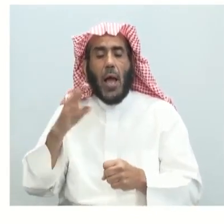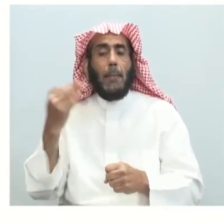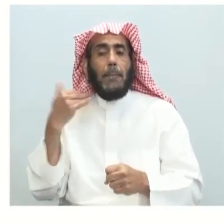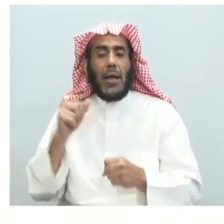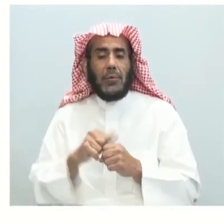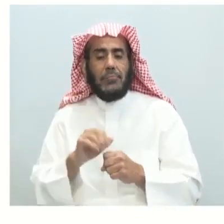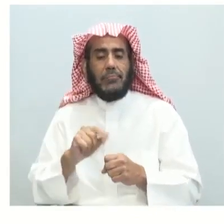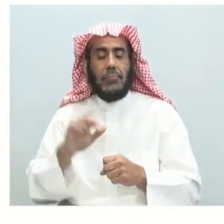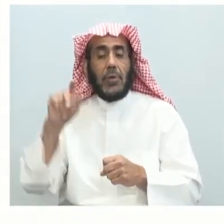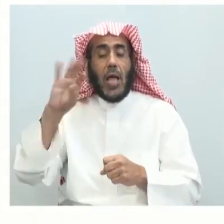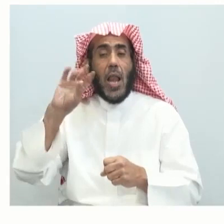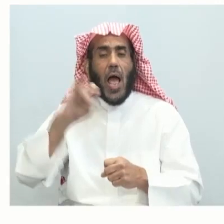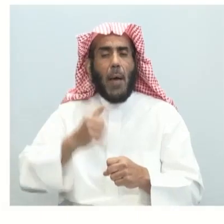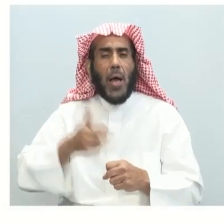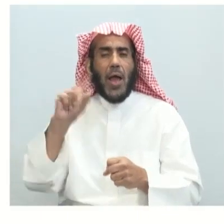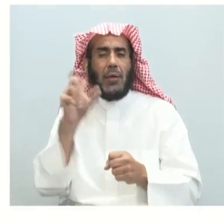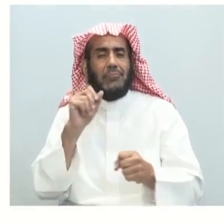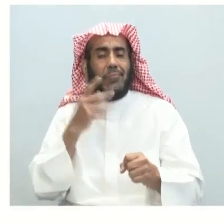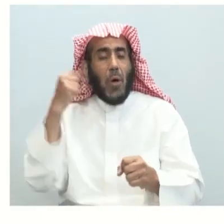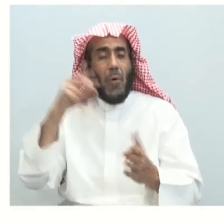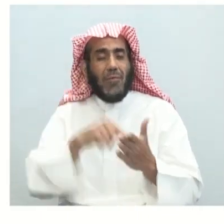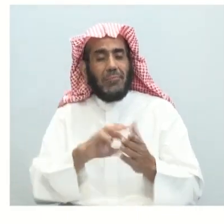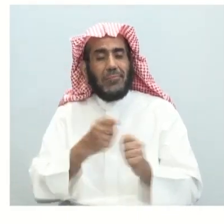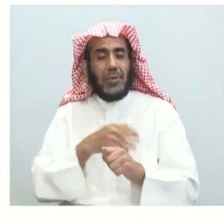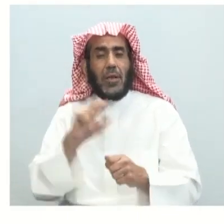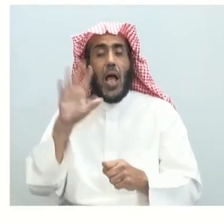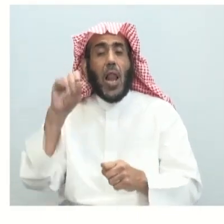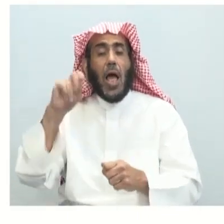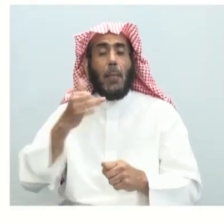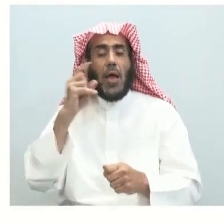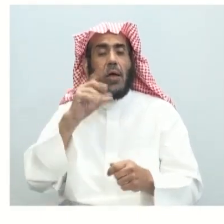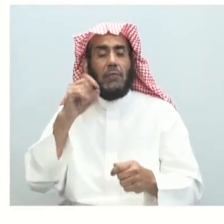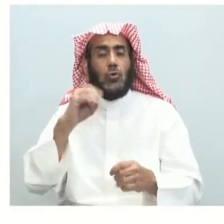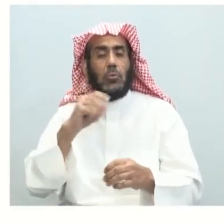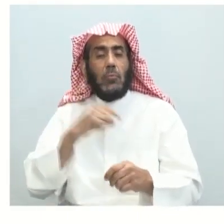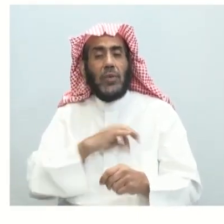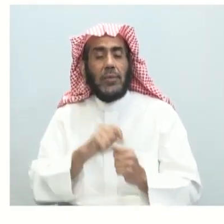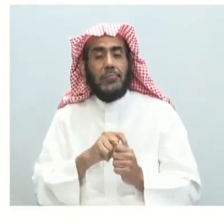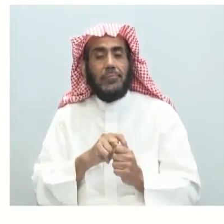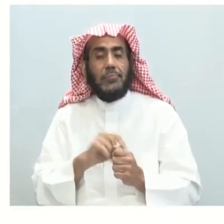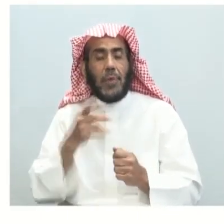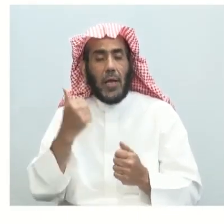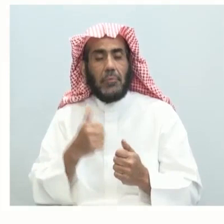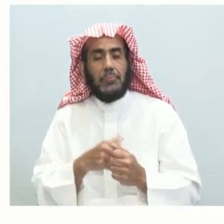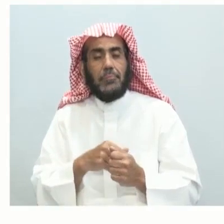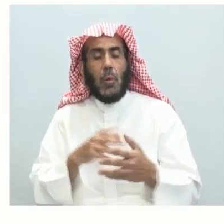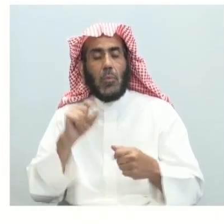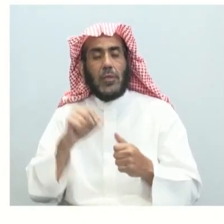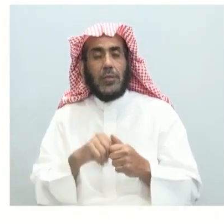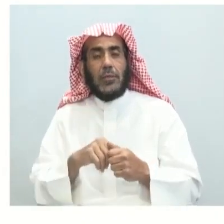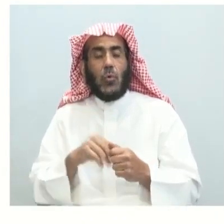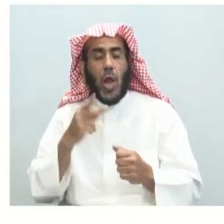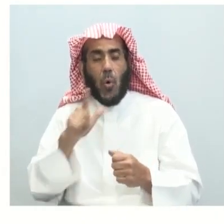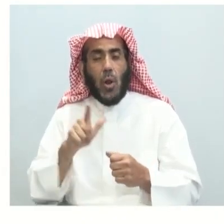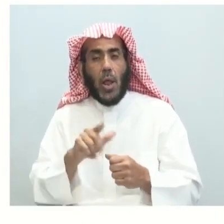نقول الامانه اذا هنا امانه الامانه نضعها في جمله مفيده ممتاز